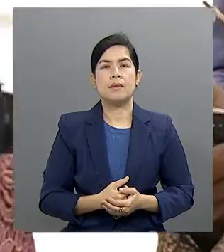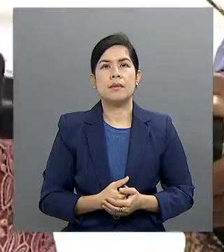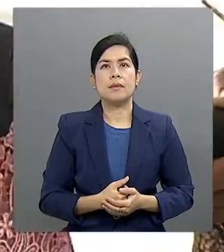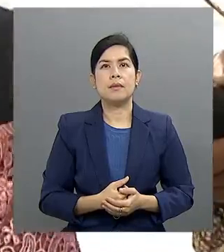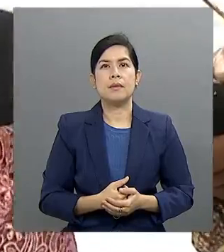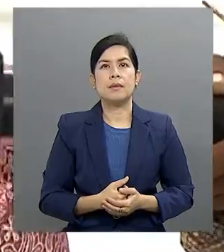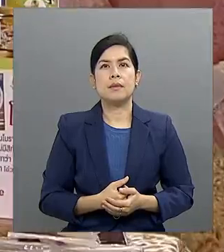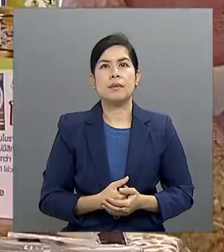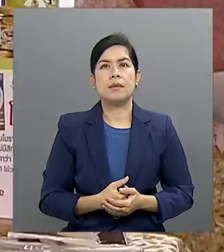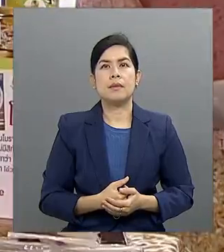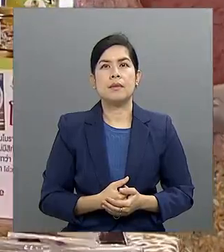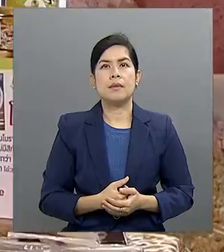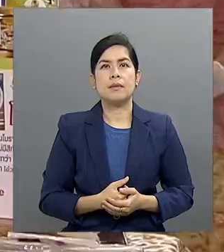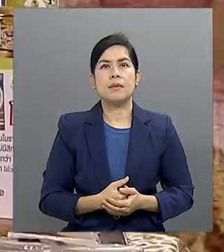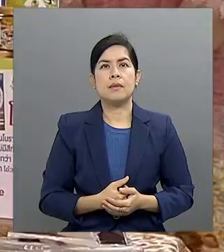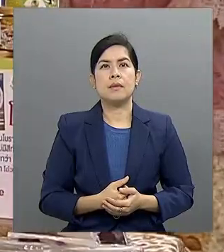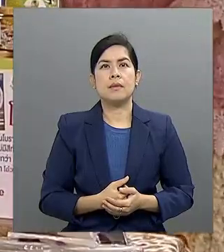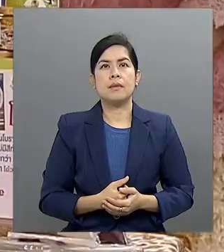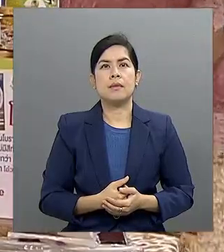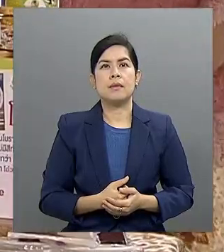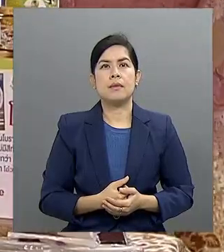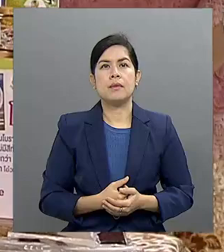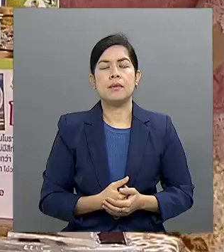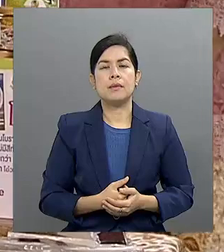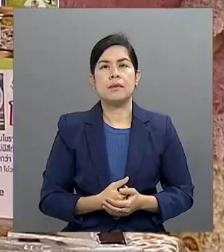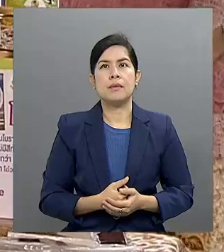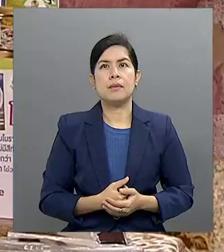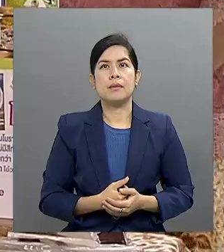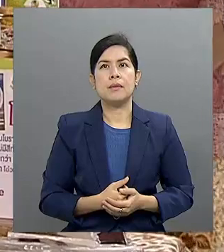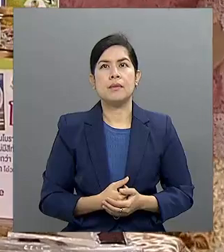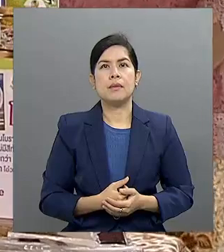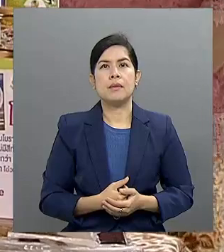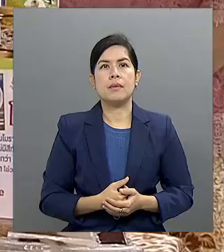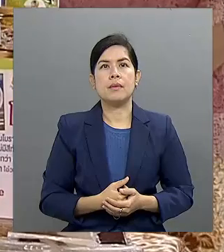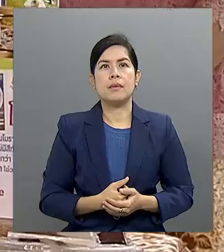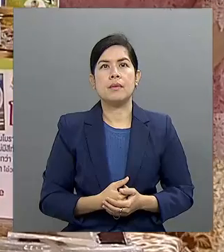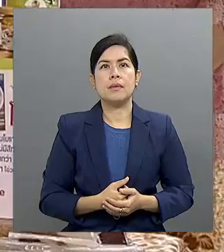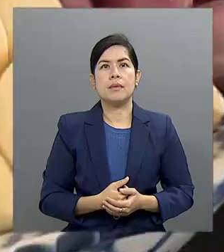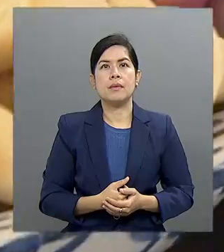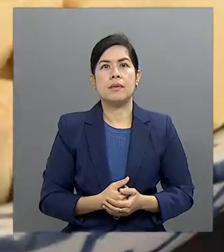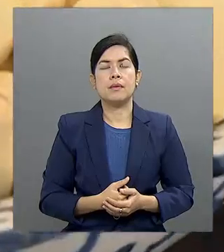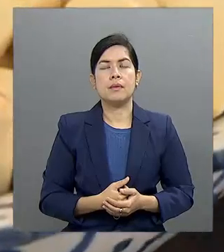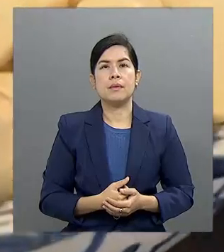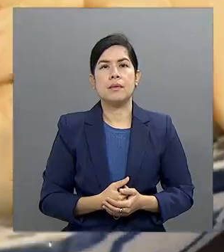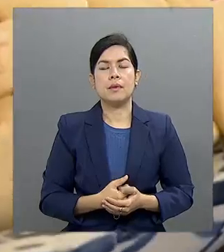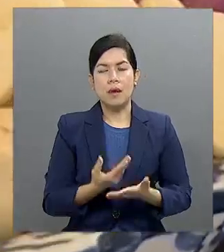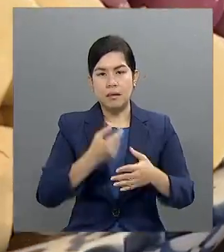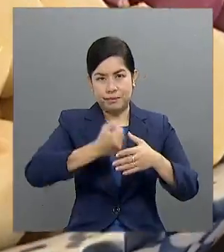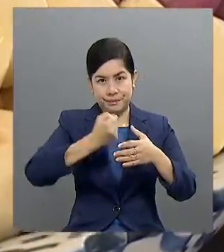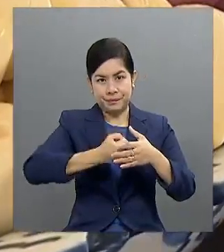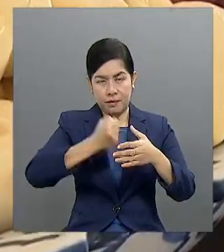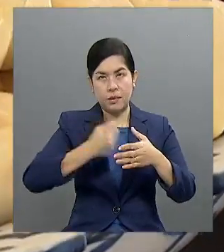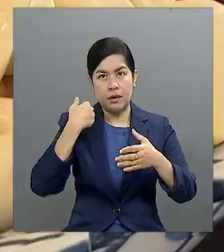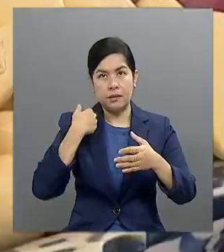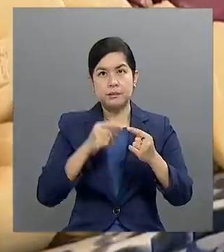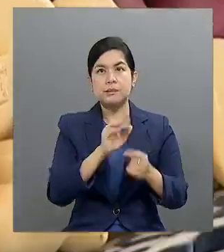อ้นี่ให้ค่ะ อ๋อก็คือใส่เครื่องปรุงนะคะ ค ่ ะ โอ้นี่มาตำน้ำพริกถึงภูเก็ตเลยอ่ะ น้ำพริกมันต้องมีพริ